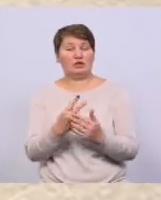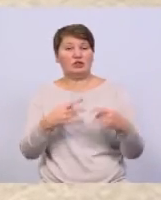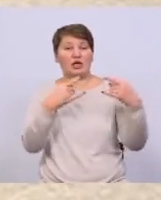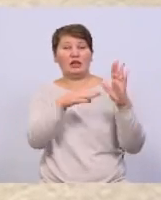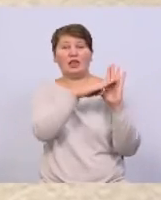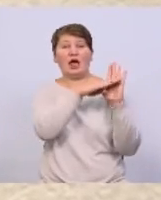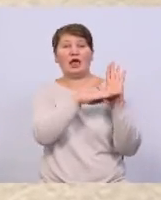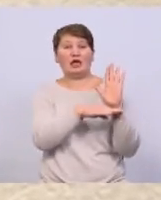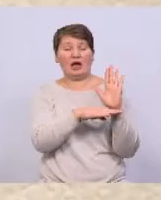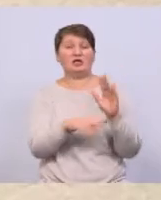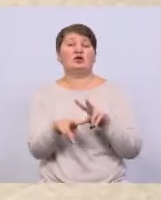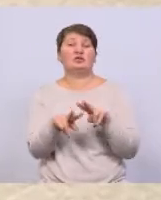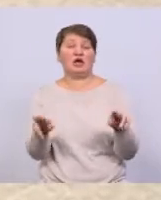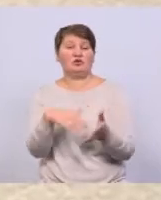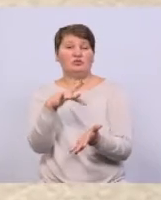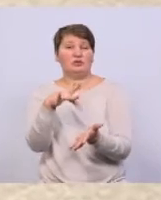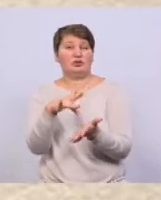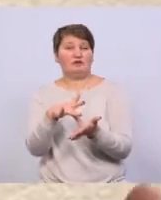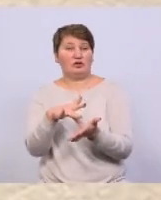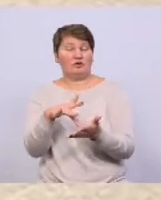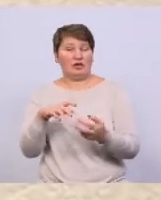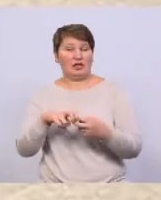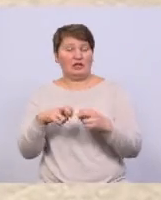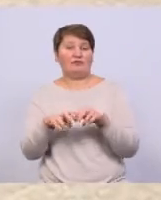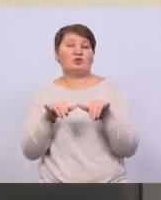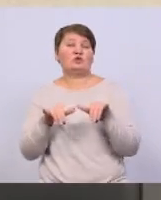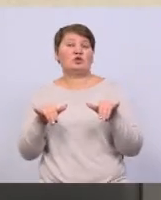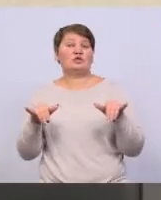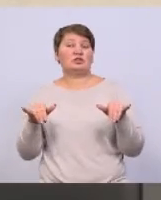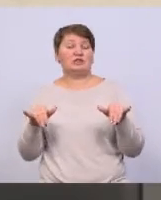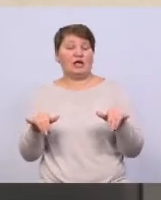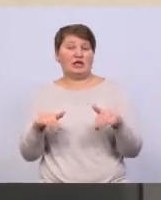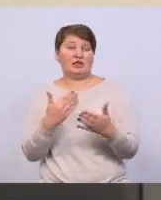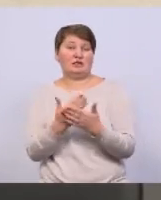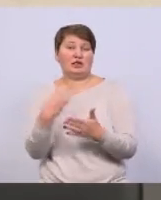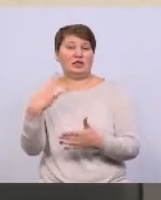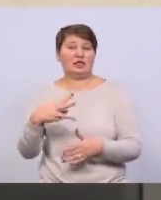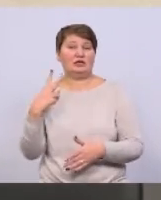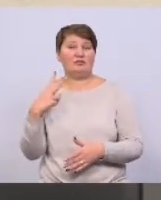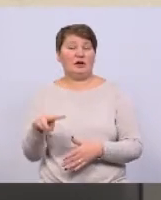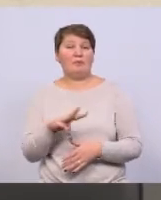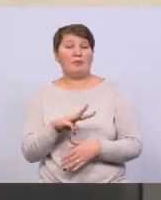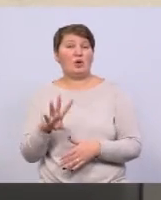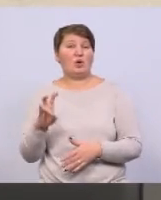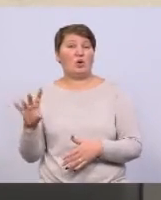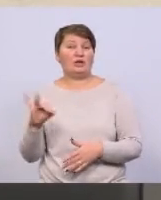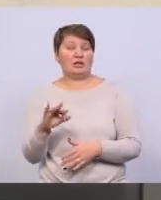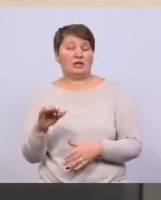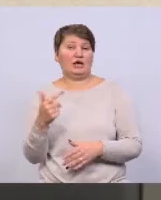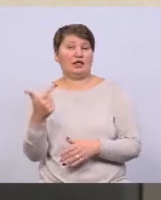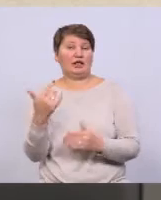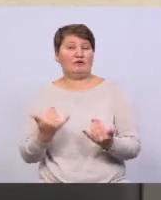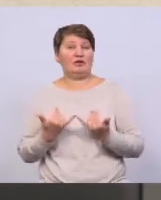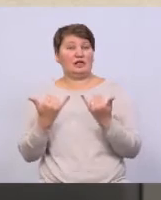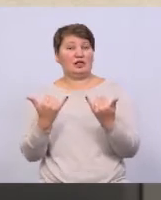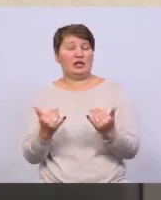Воно також в місті Івано-Франківську постійно зростає. І цього року це майже 32 мільйони гривень для позашкільної освіти